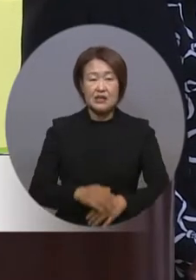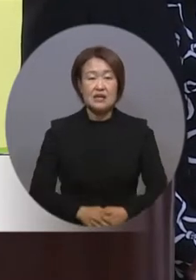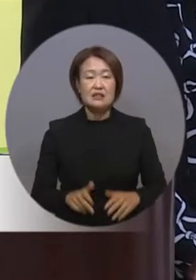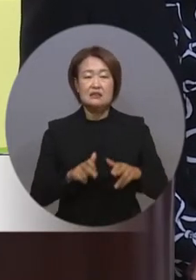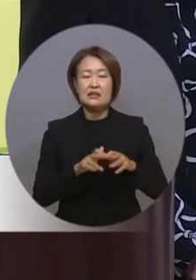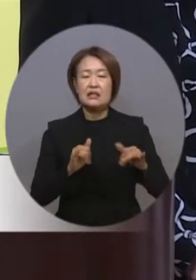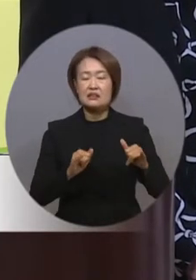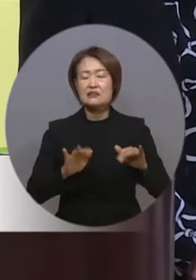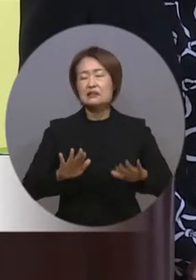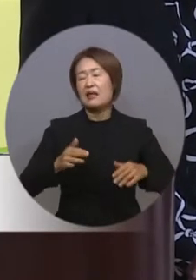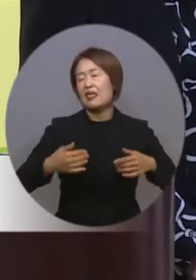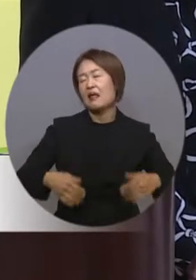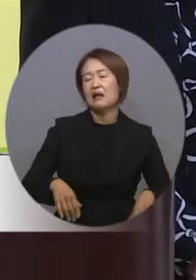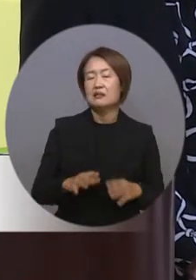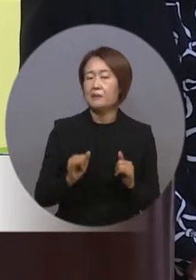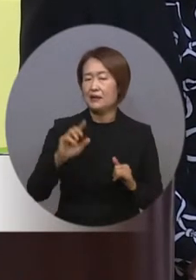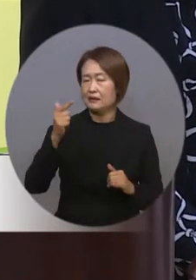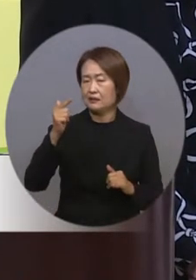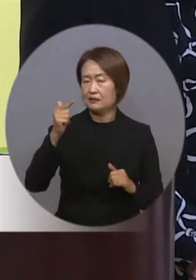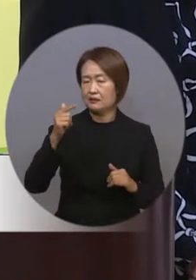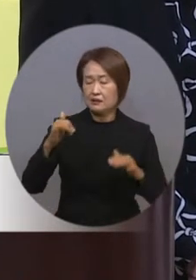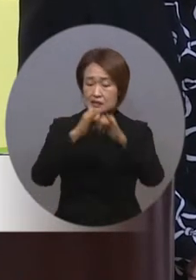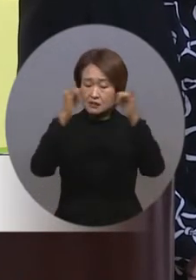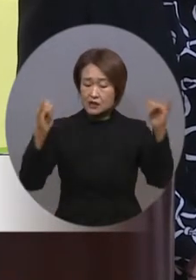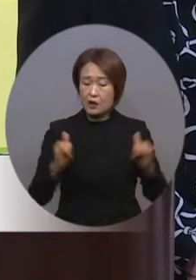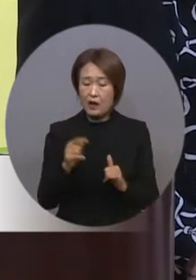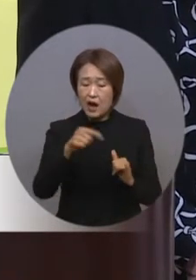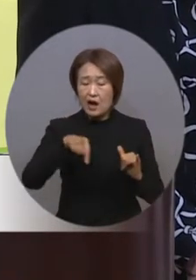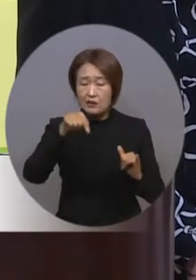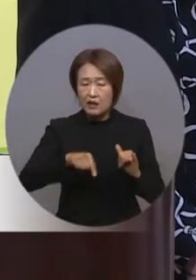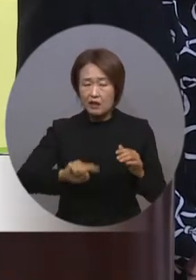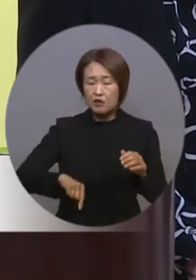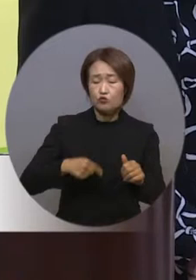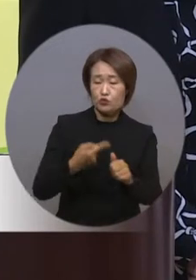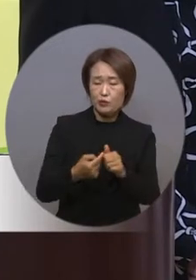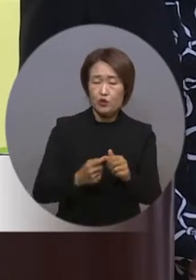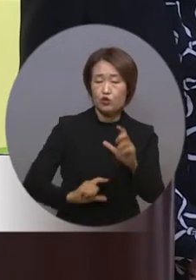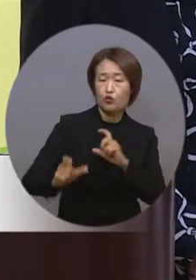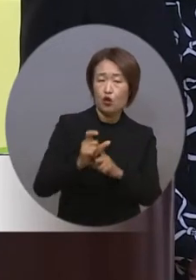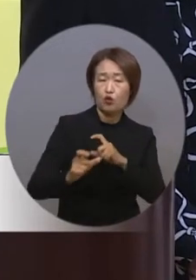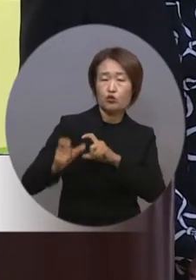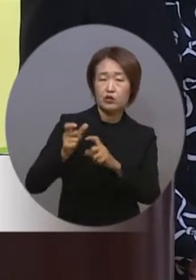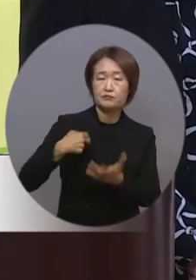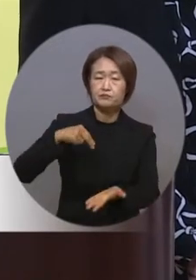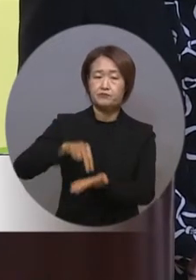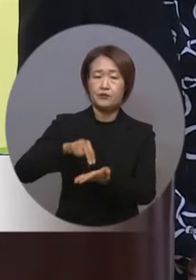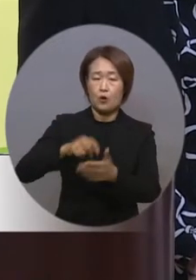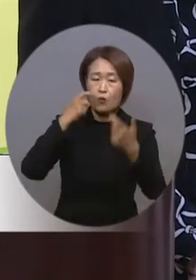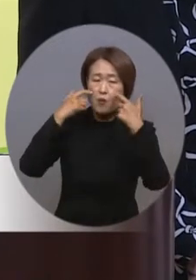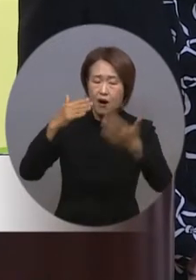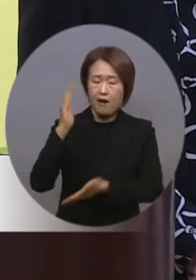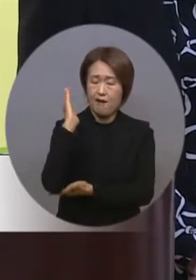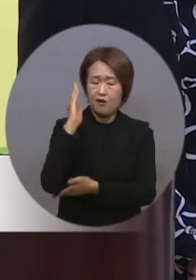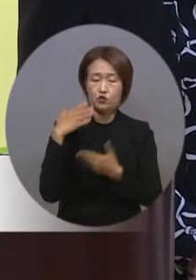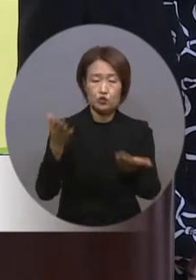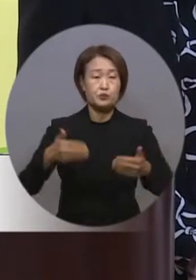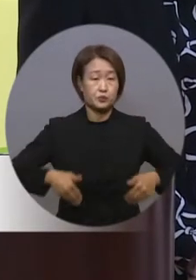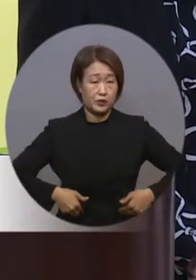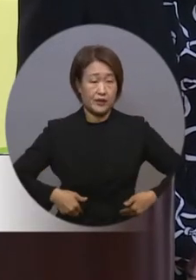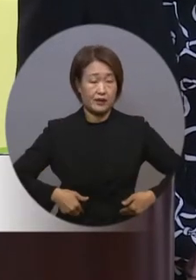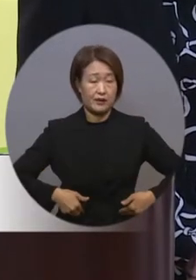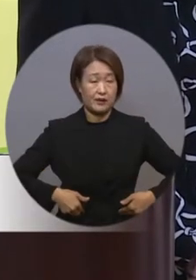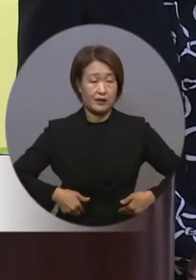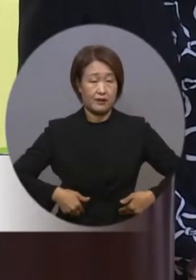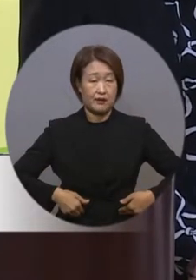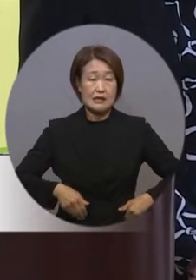우리 사회에서 당당하게 목소리 내고 참여할 수 있는 사회를 꿈꿉니다. 한국장총이 제대로 된